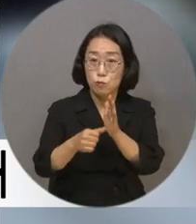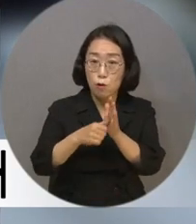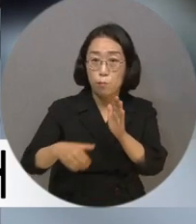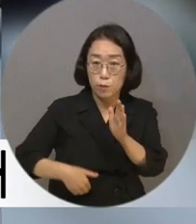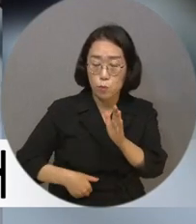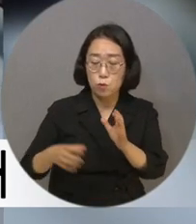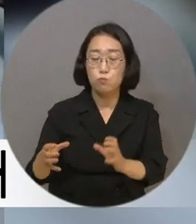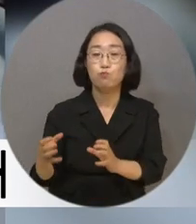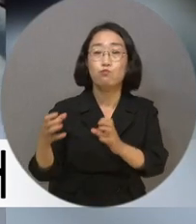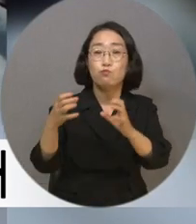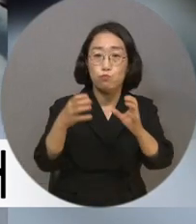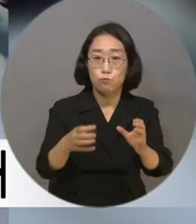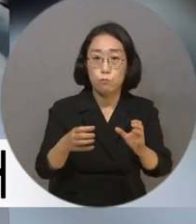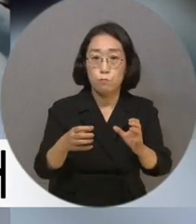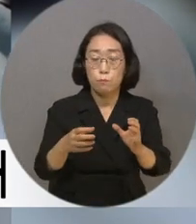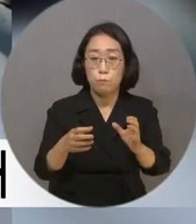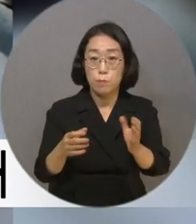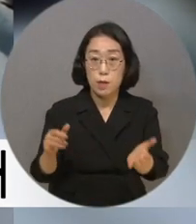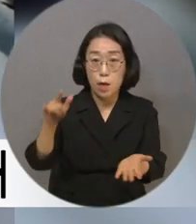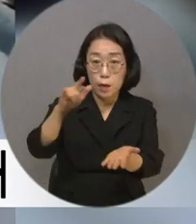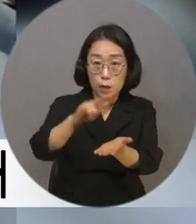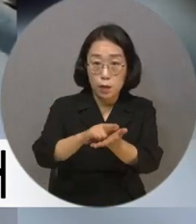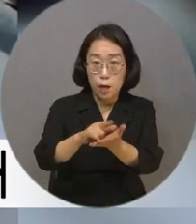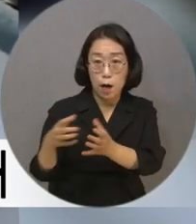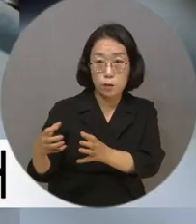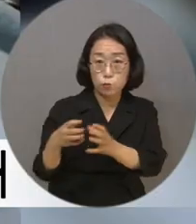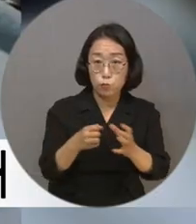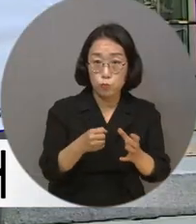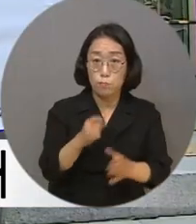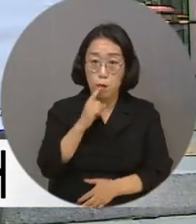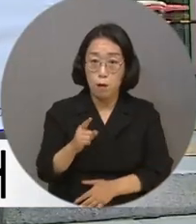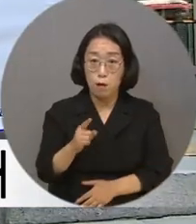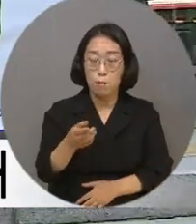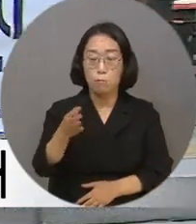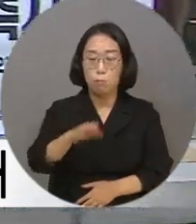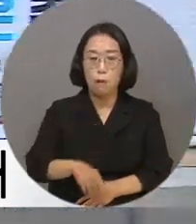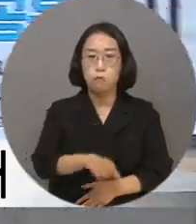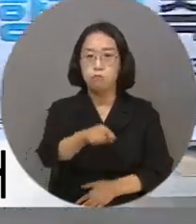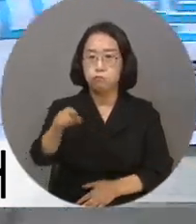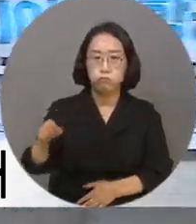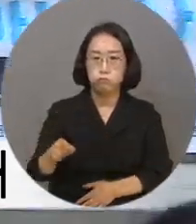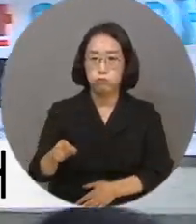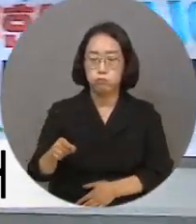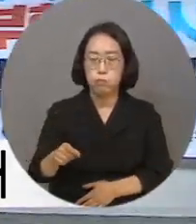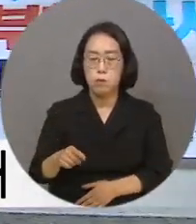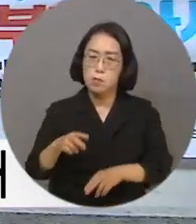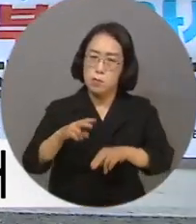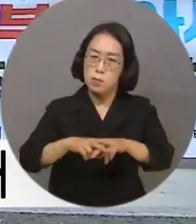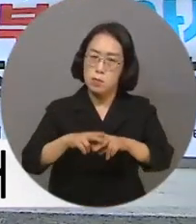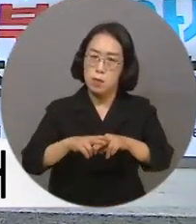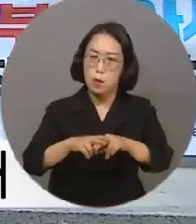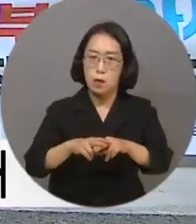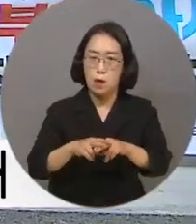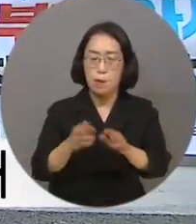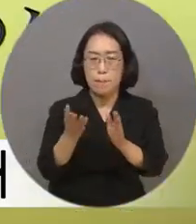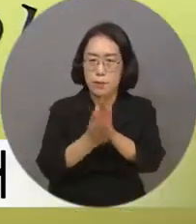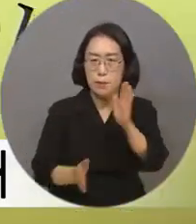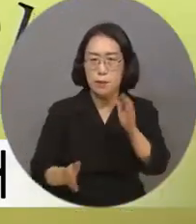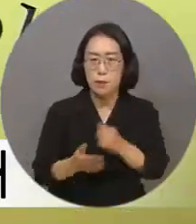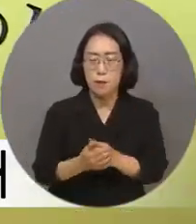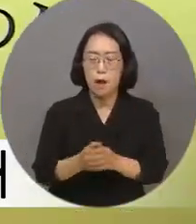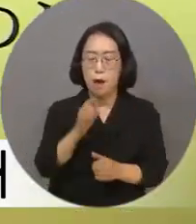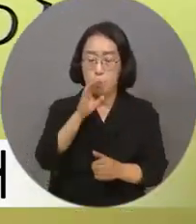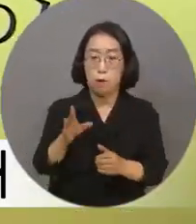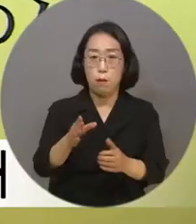직원에게이를 가지고 비행기에 탑승할 수 있도록 요청했습니다 하지만 비행기 의자가 좁아 보조기구를 가지고 탈 수